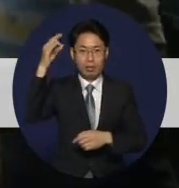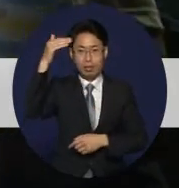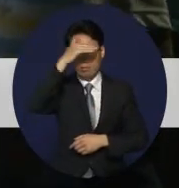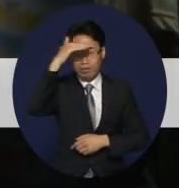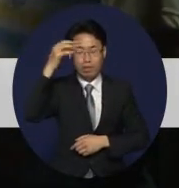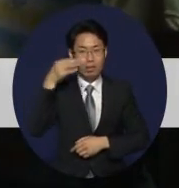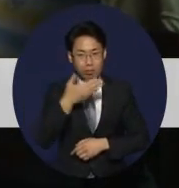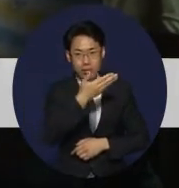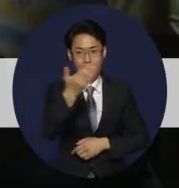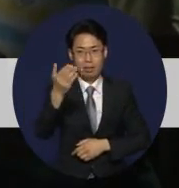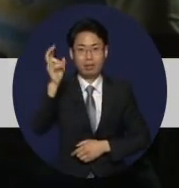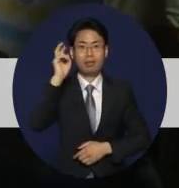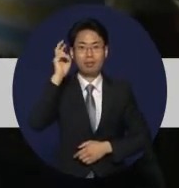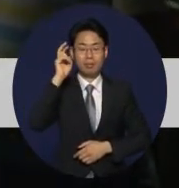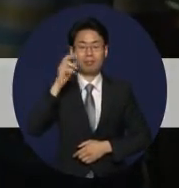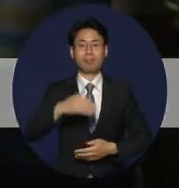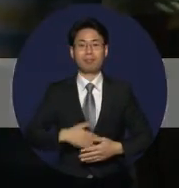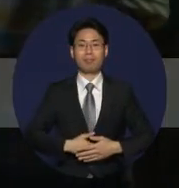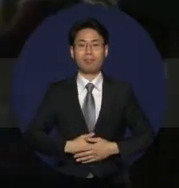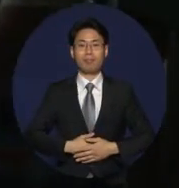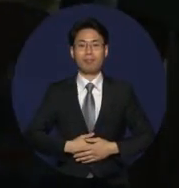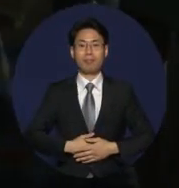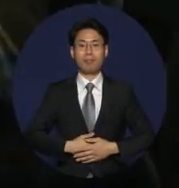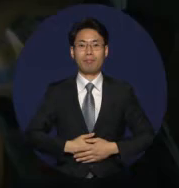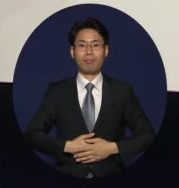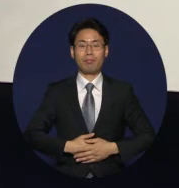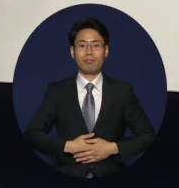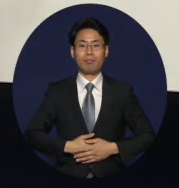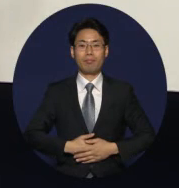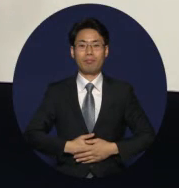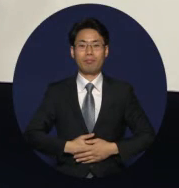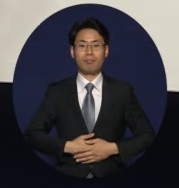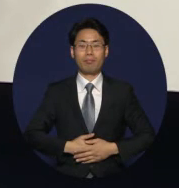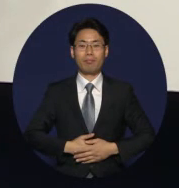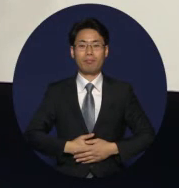볼거리와 즐길거리를 제공할 것으로 보입니다.